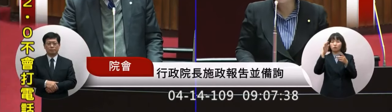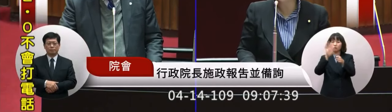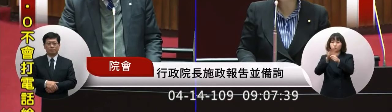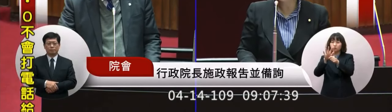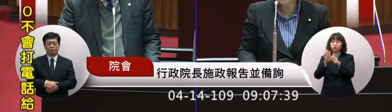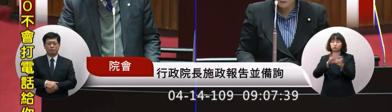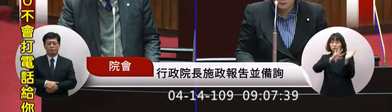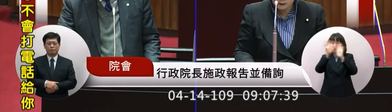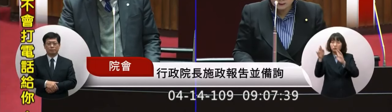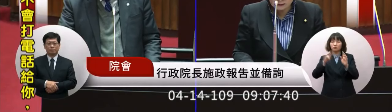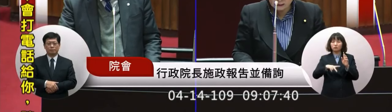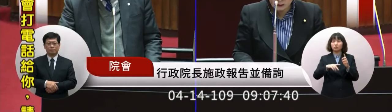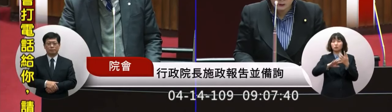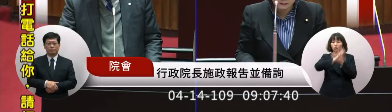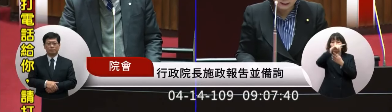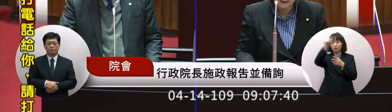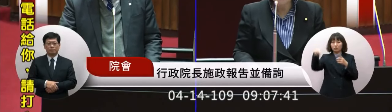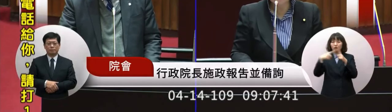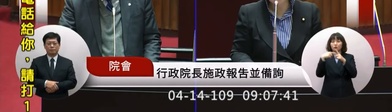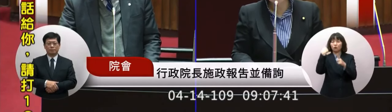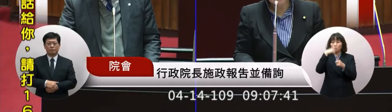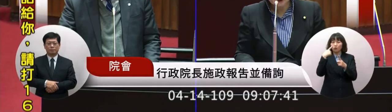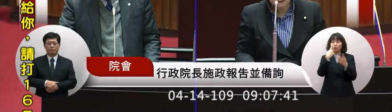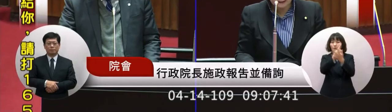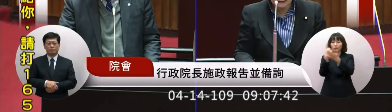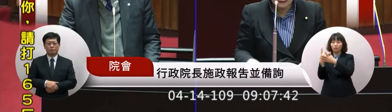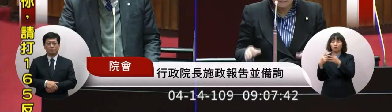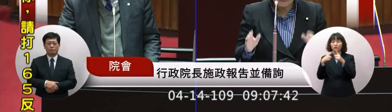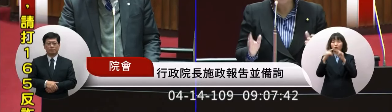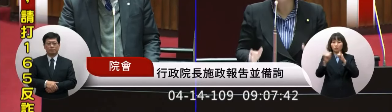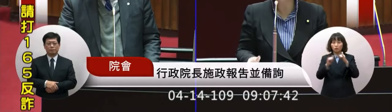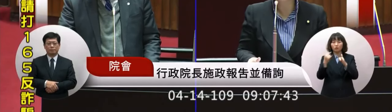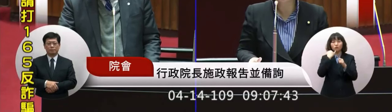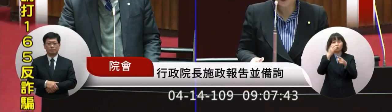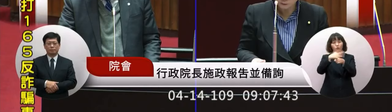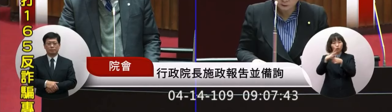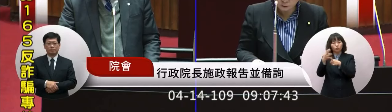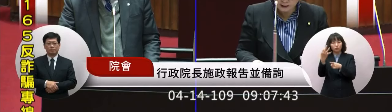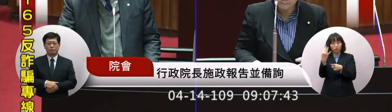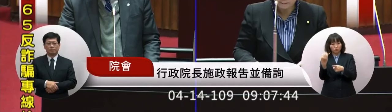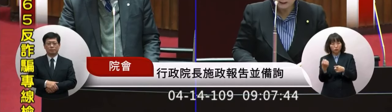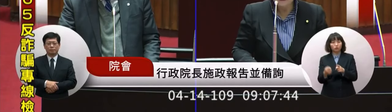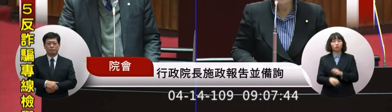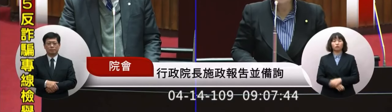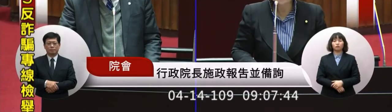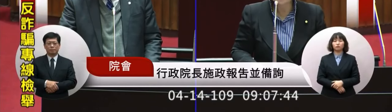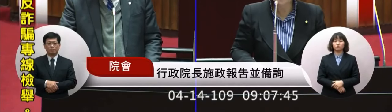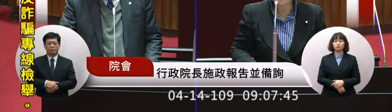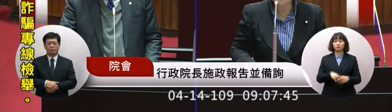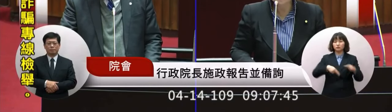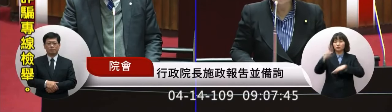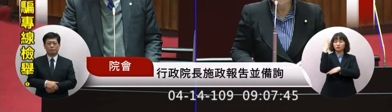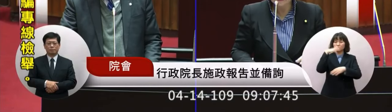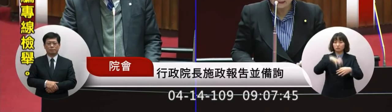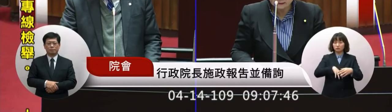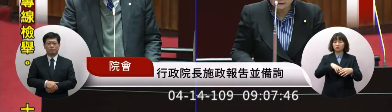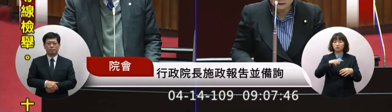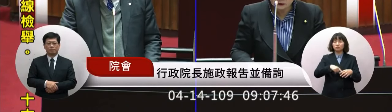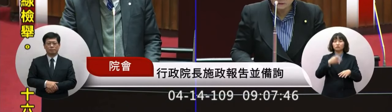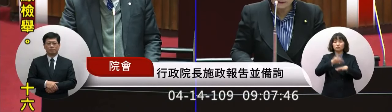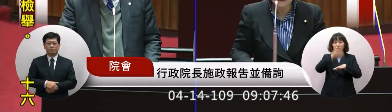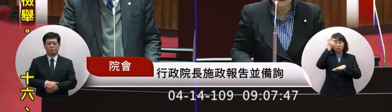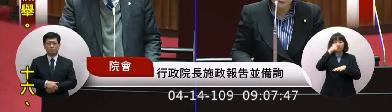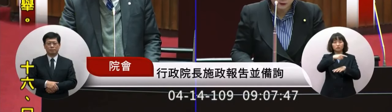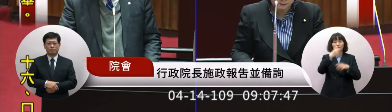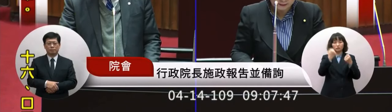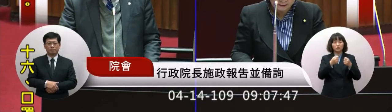模，还有各国人口呢每位民众呢可以分配到的纾困预算。行政院呢很感谢